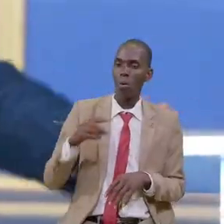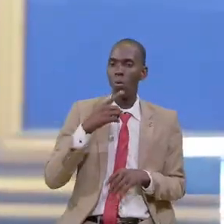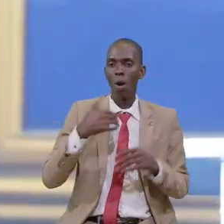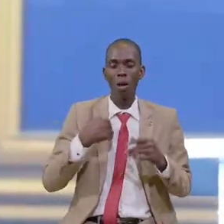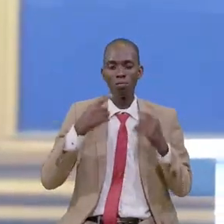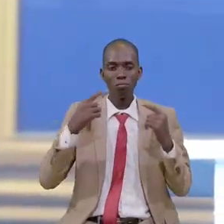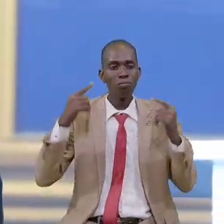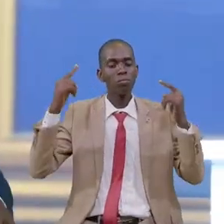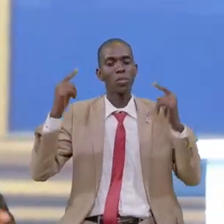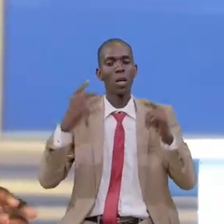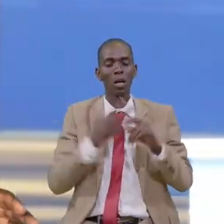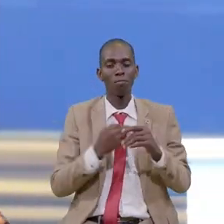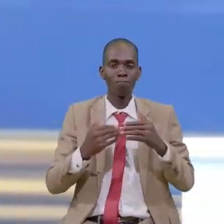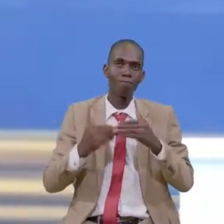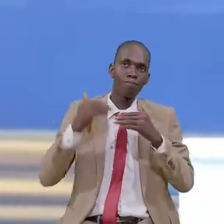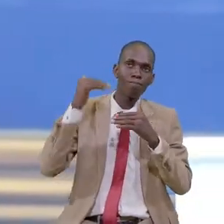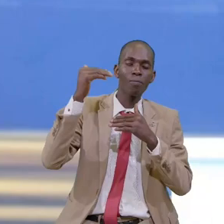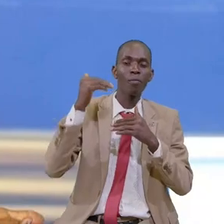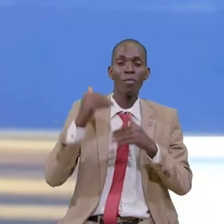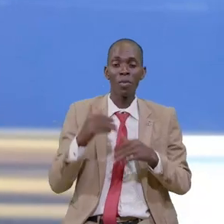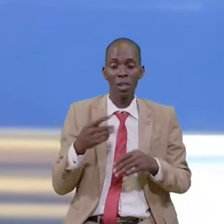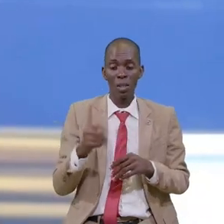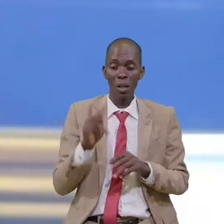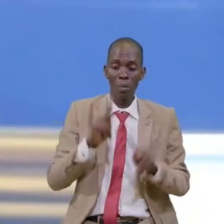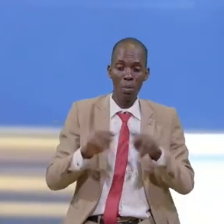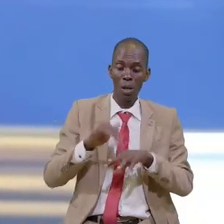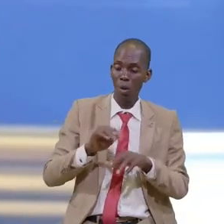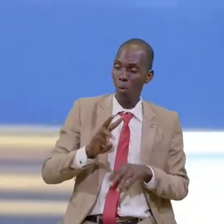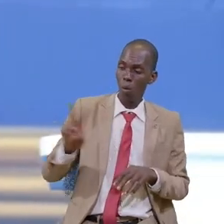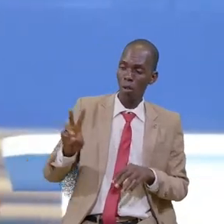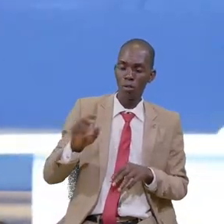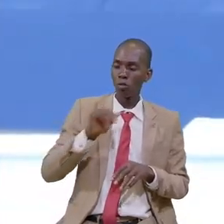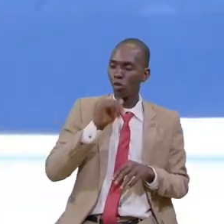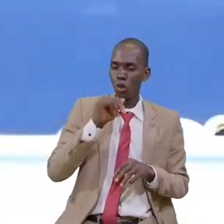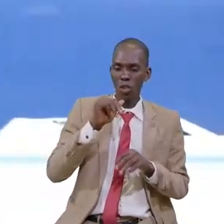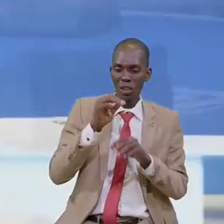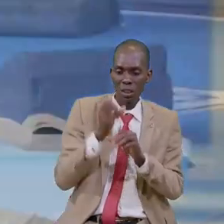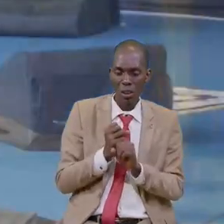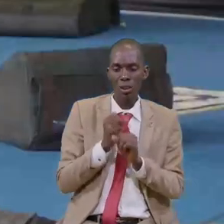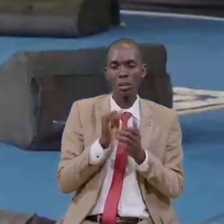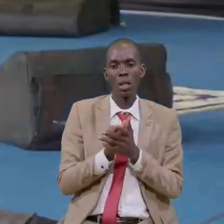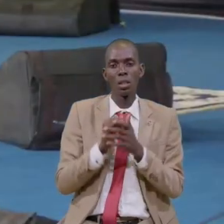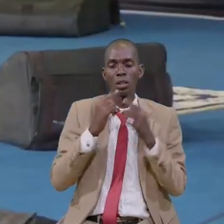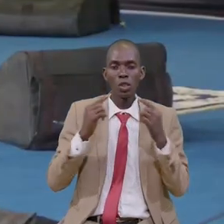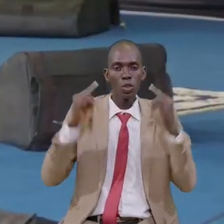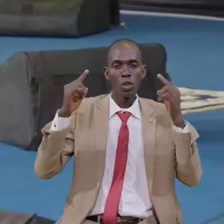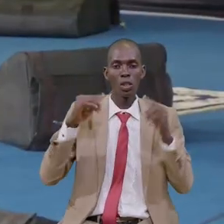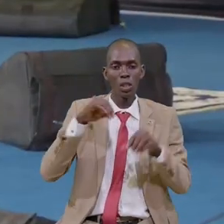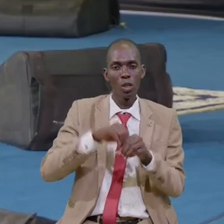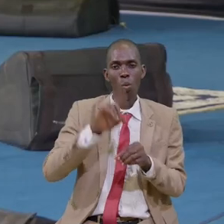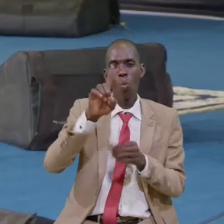fait, ils ne sont pas arrivés là-bas en une semaine et ils n'ont pas été toujours comme